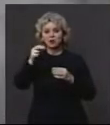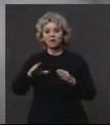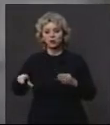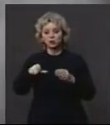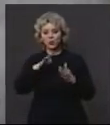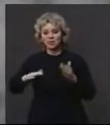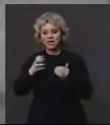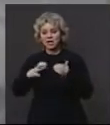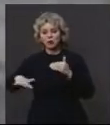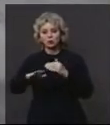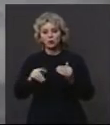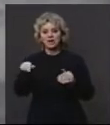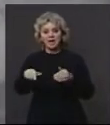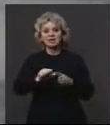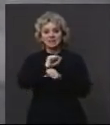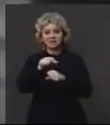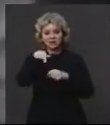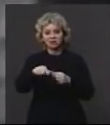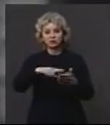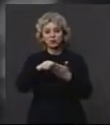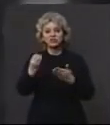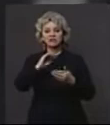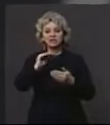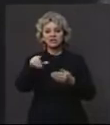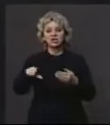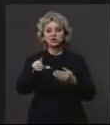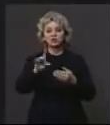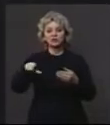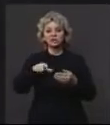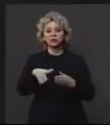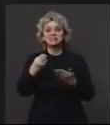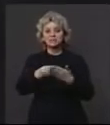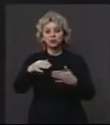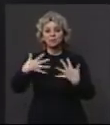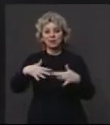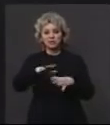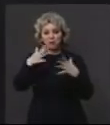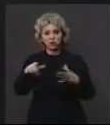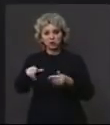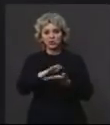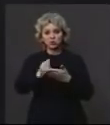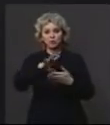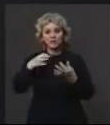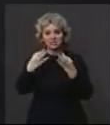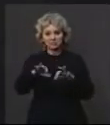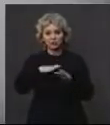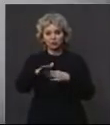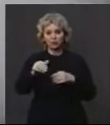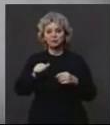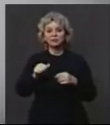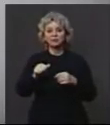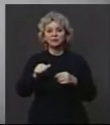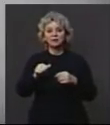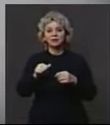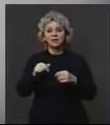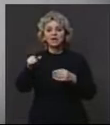по льду и закреплялись в городе. 14 февраля Ростов-на-Дону ценой больших потерь и разрушений был полностью освобожден.